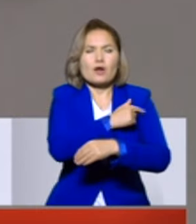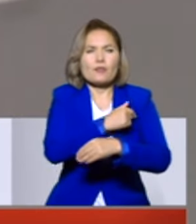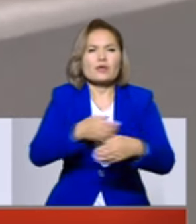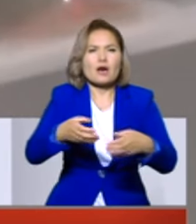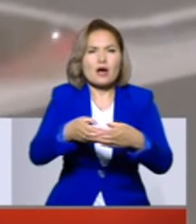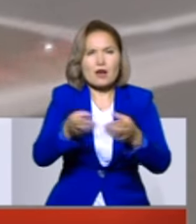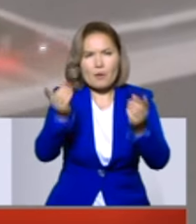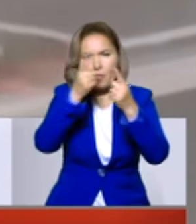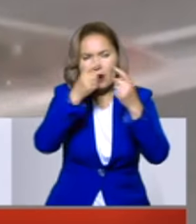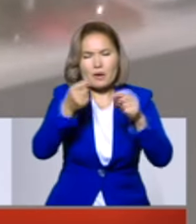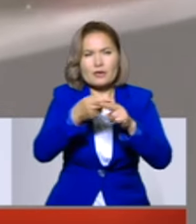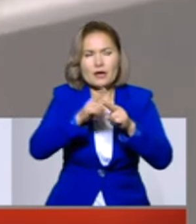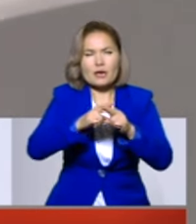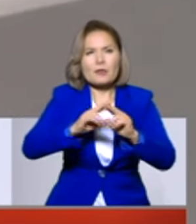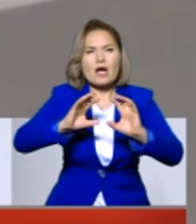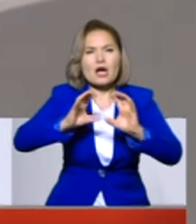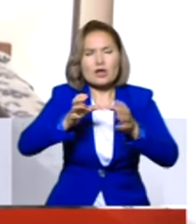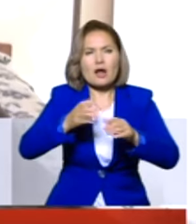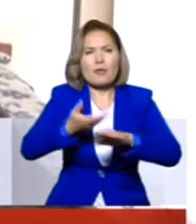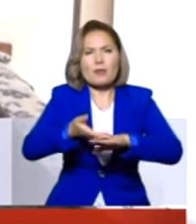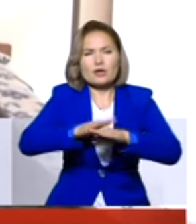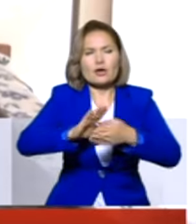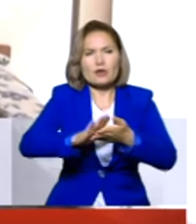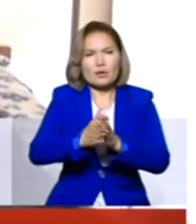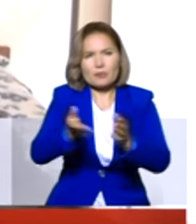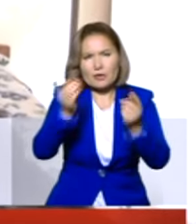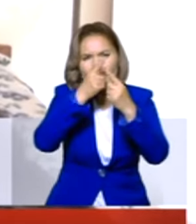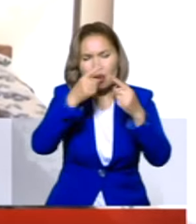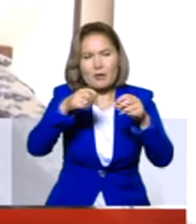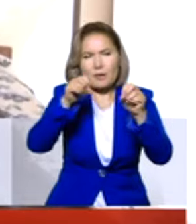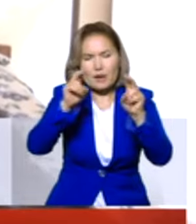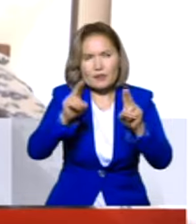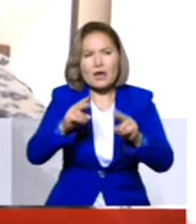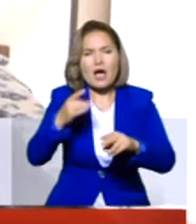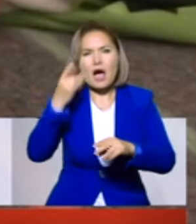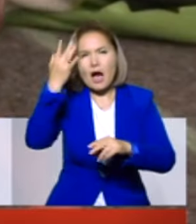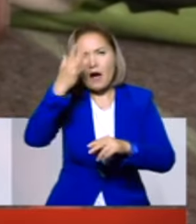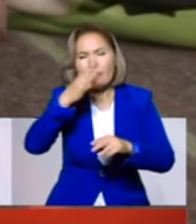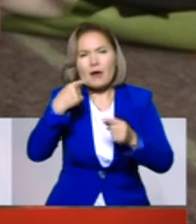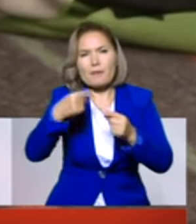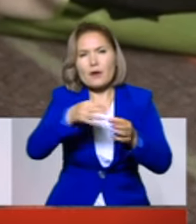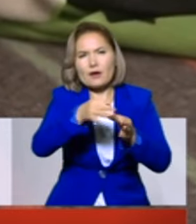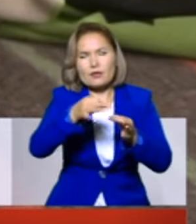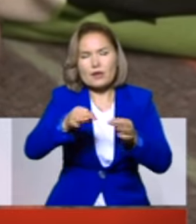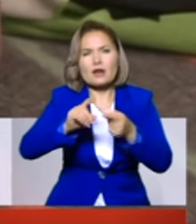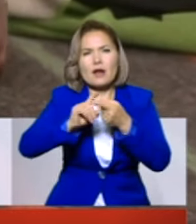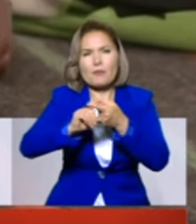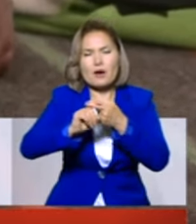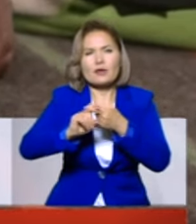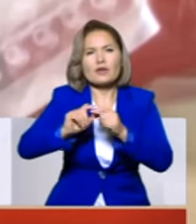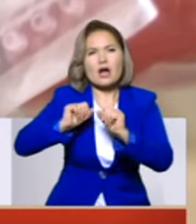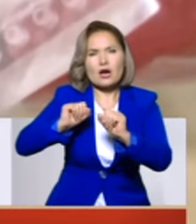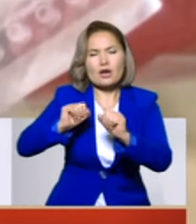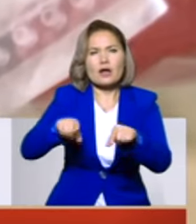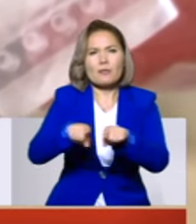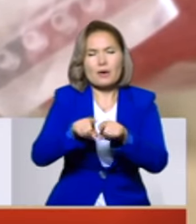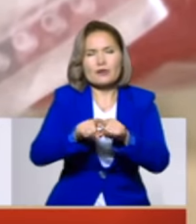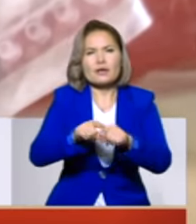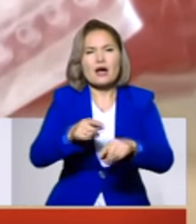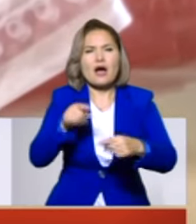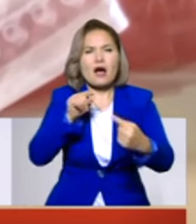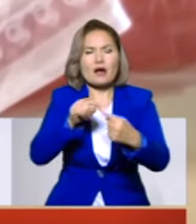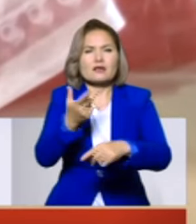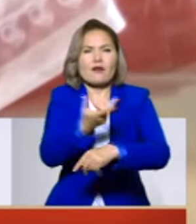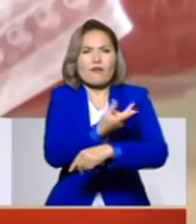сақтау ұйымы жаһандық деңгейде төтенше жағдай жариялау арқылы Африкадан тыс елдер жұқпалы вирусты зерттеп, оған қарсы